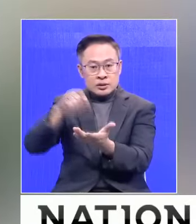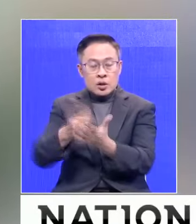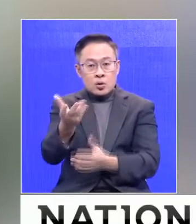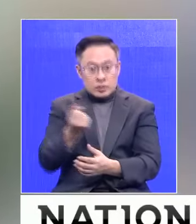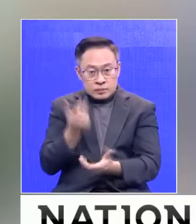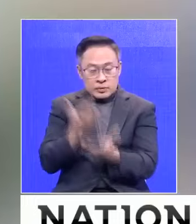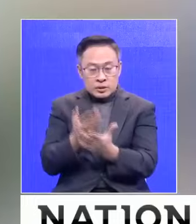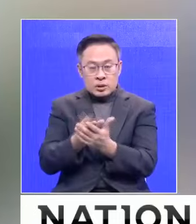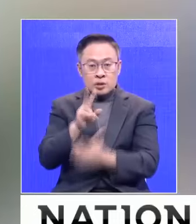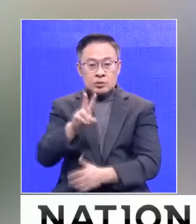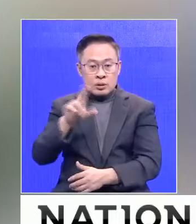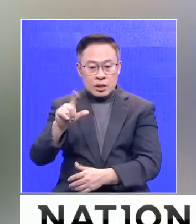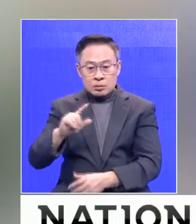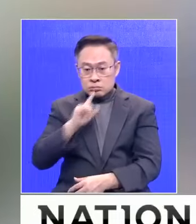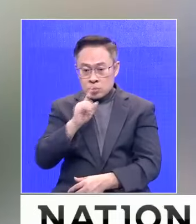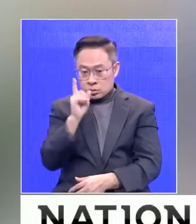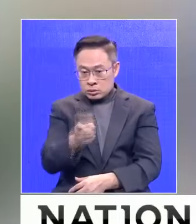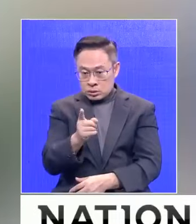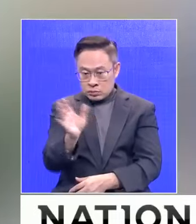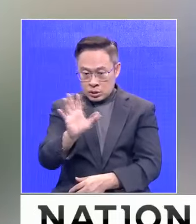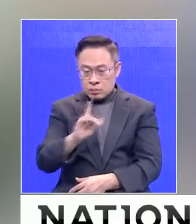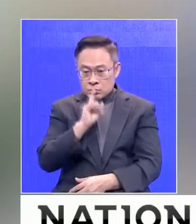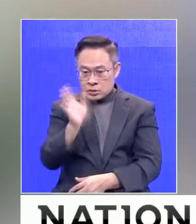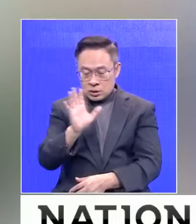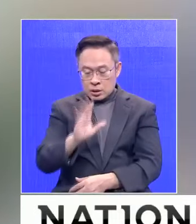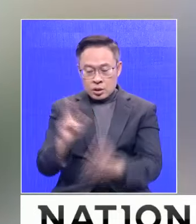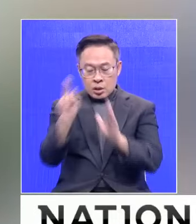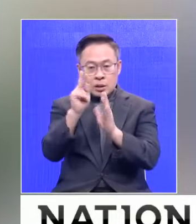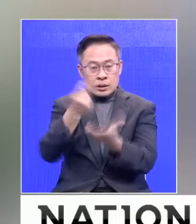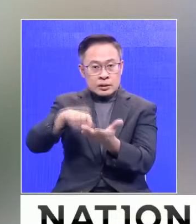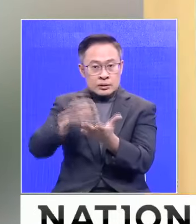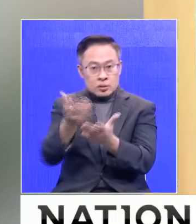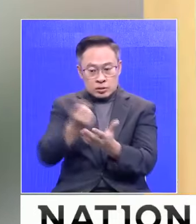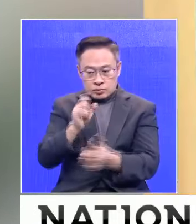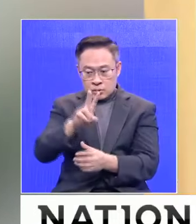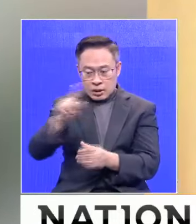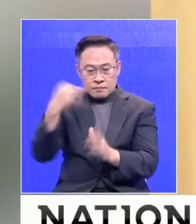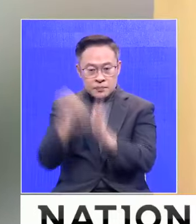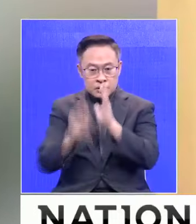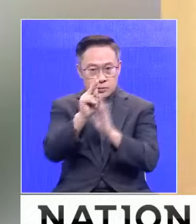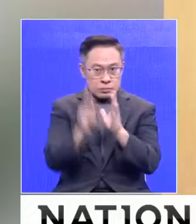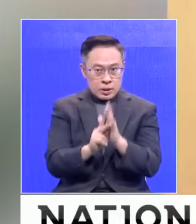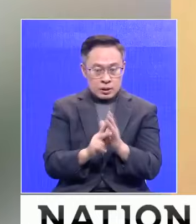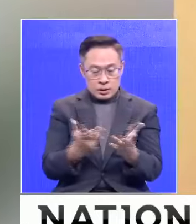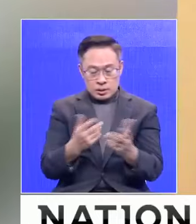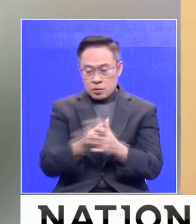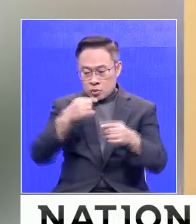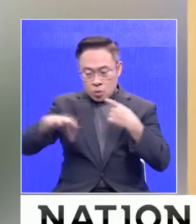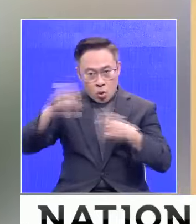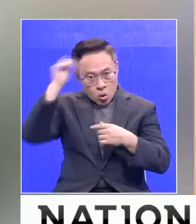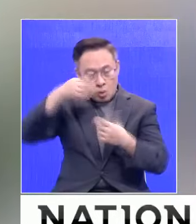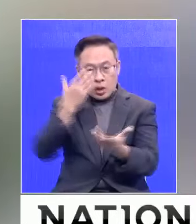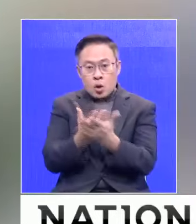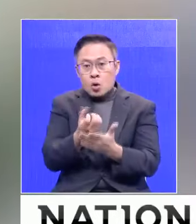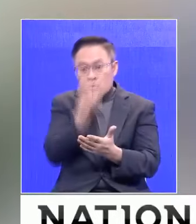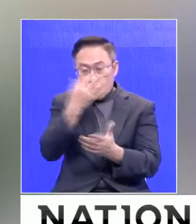าทในฝั่งคุณปูกับคุณหานบอกว่าไม่ถูกต้องตามกฎหมายแล้วก็ไม่เป็นความจริงด้วยแล้วก็เรื่องของพฤติการเรียกดอกเบี้ยเกินกว่าอั